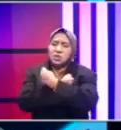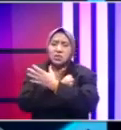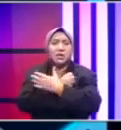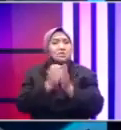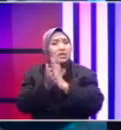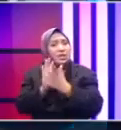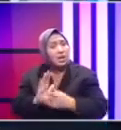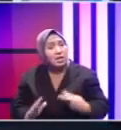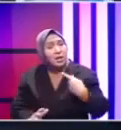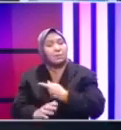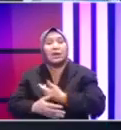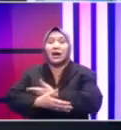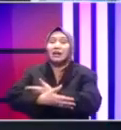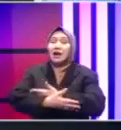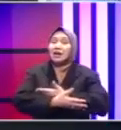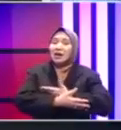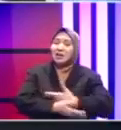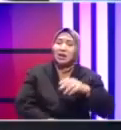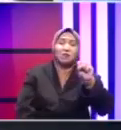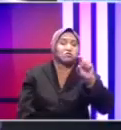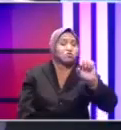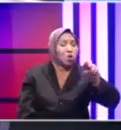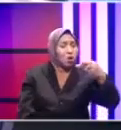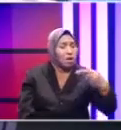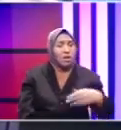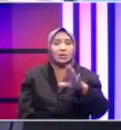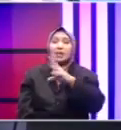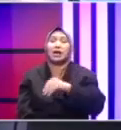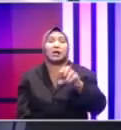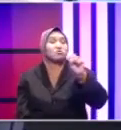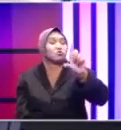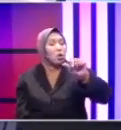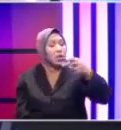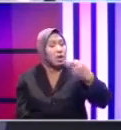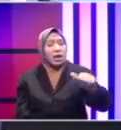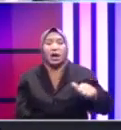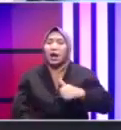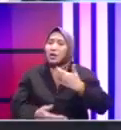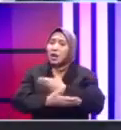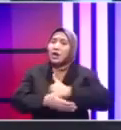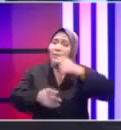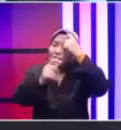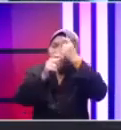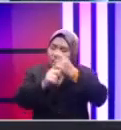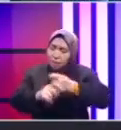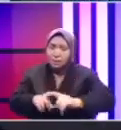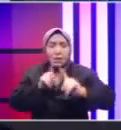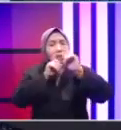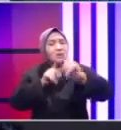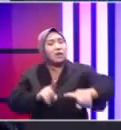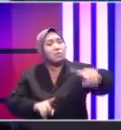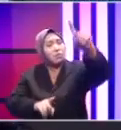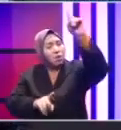Jadikan kami anak yang sholeh dan sholehah anak-anak mentaati perintah Mu ya Allah menjauhi